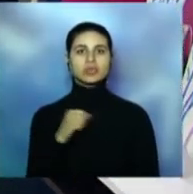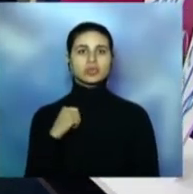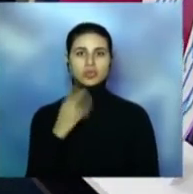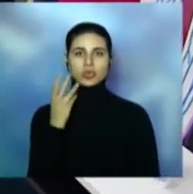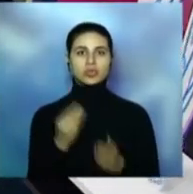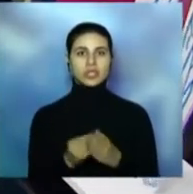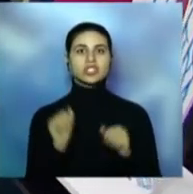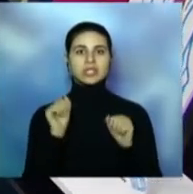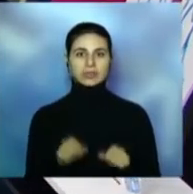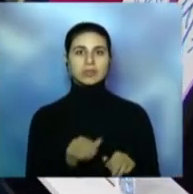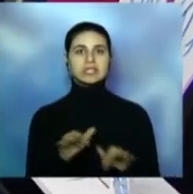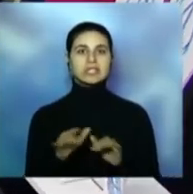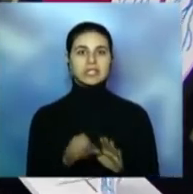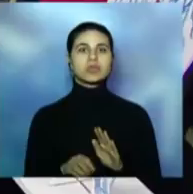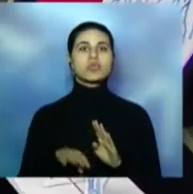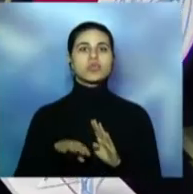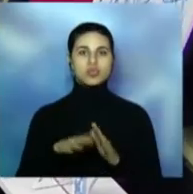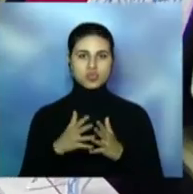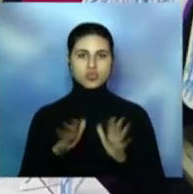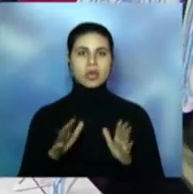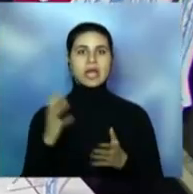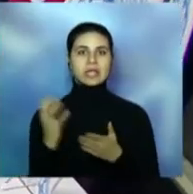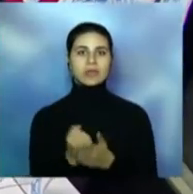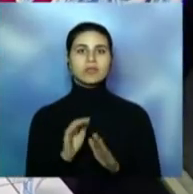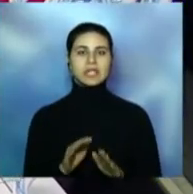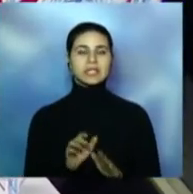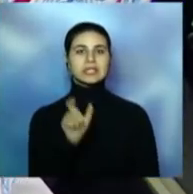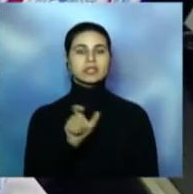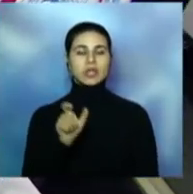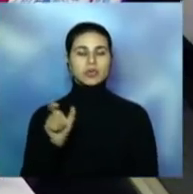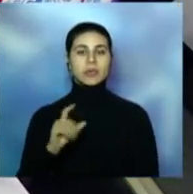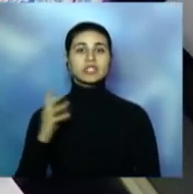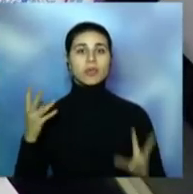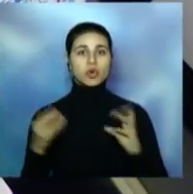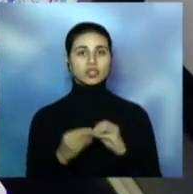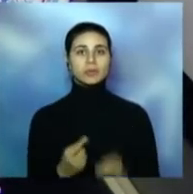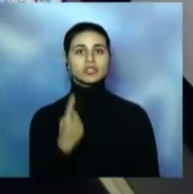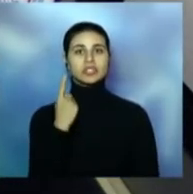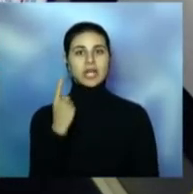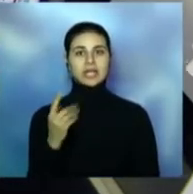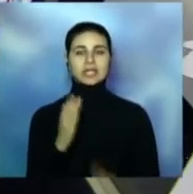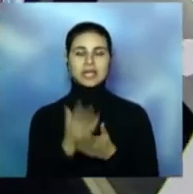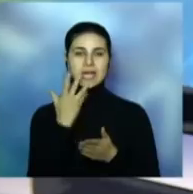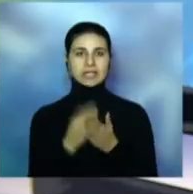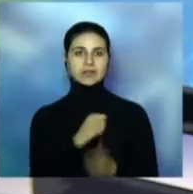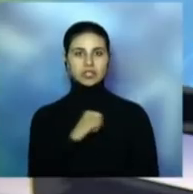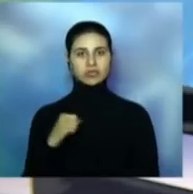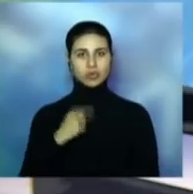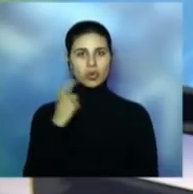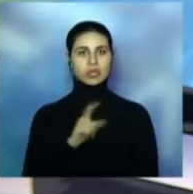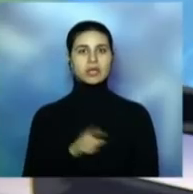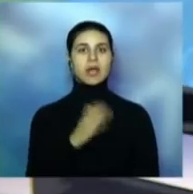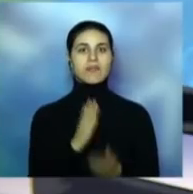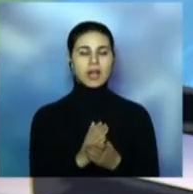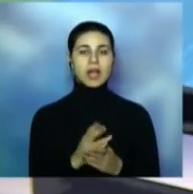შესაძლებლობების რეალიზაცია, უკეთ იპოვოს ადგილი საზოგადოებაში. საბოლოო ჯამში ერთია მისი ბუნებრივი მონაცემები და